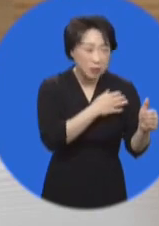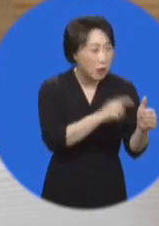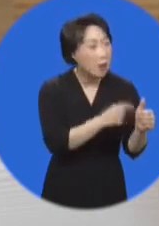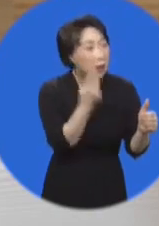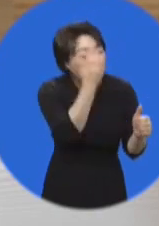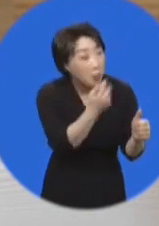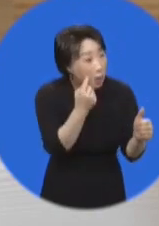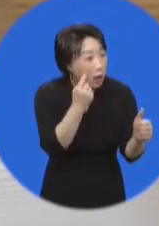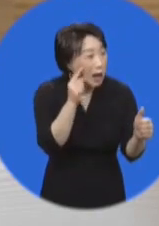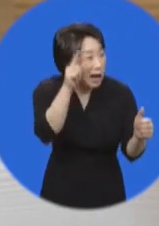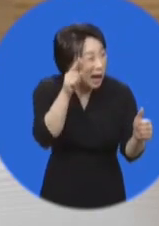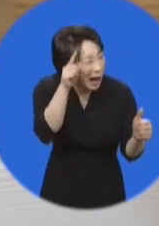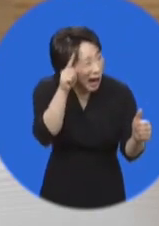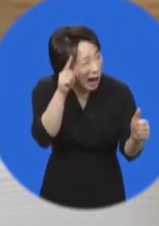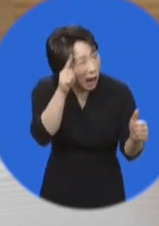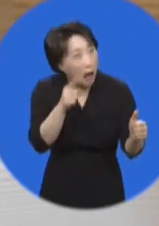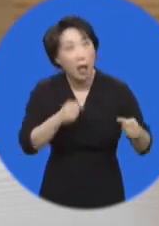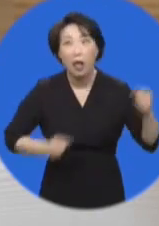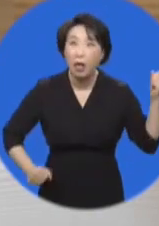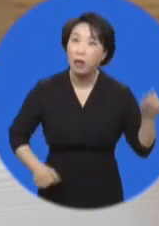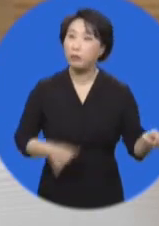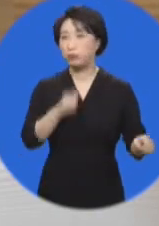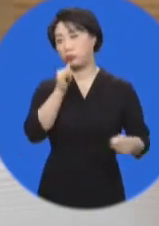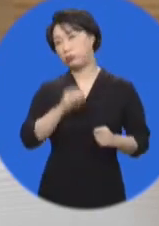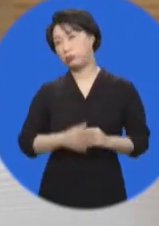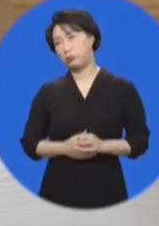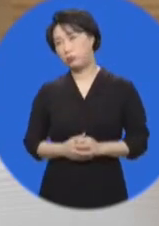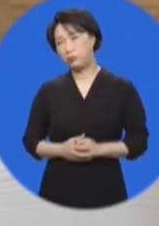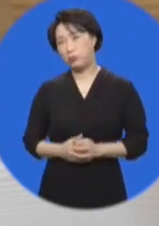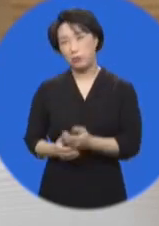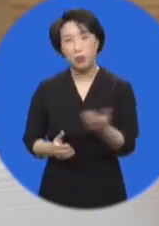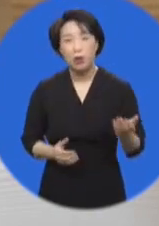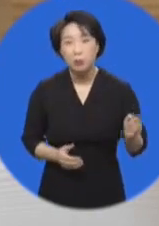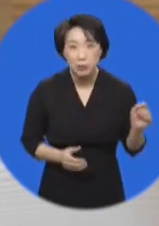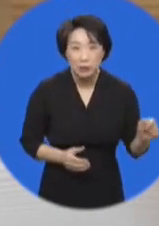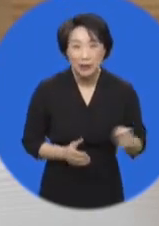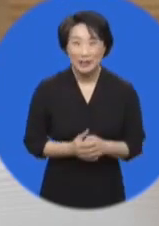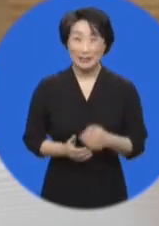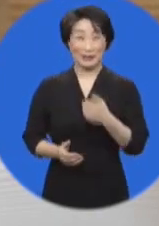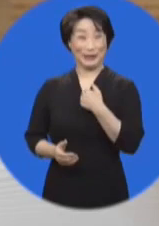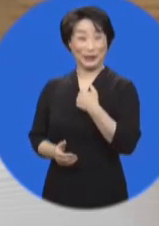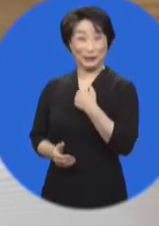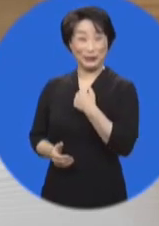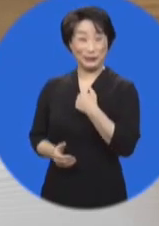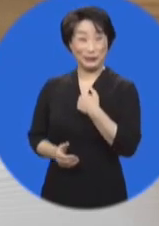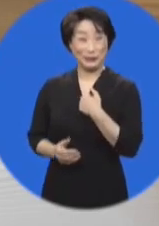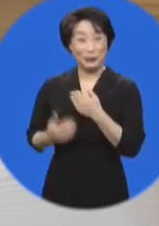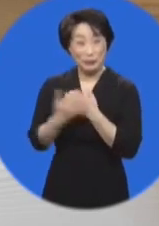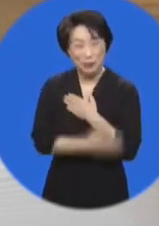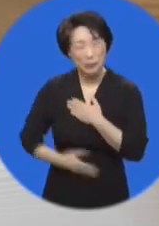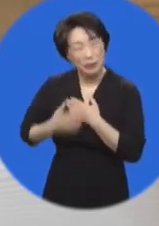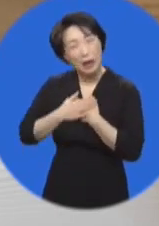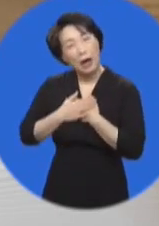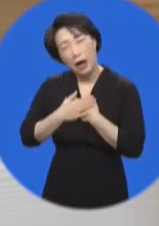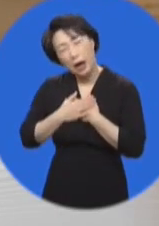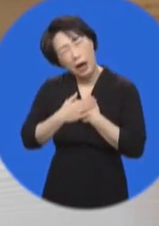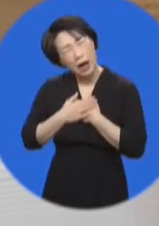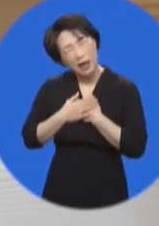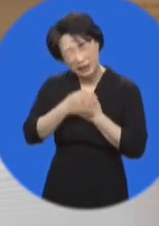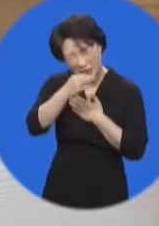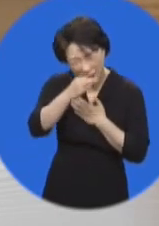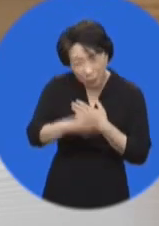얼마나 머리가 힘들었어요. 생각해 보세요. 저도요 몸이